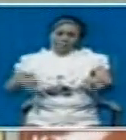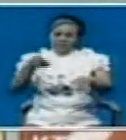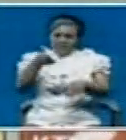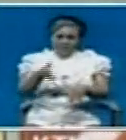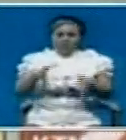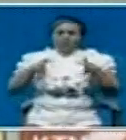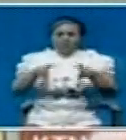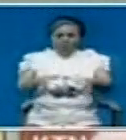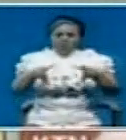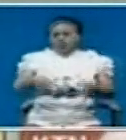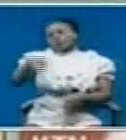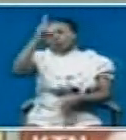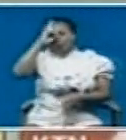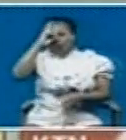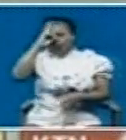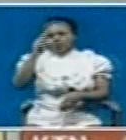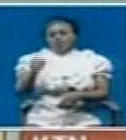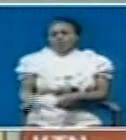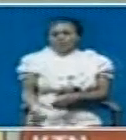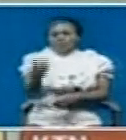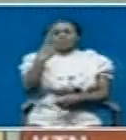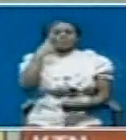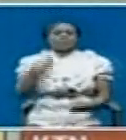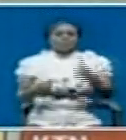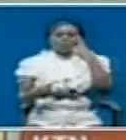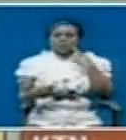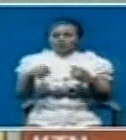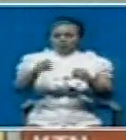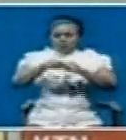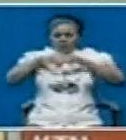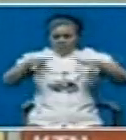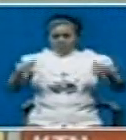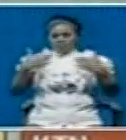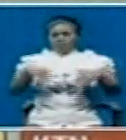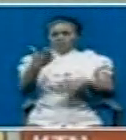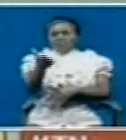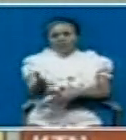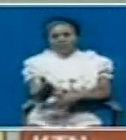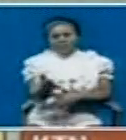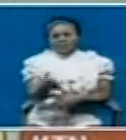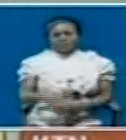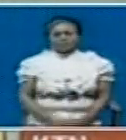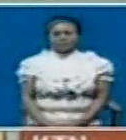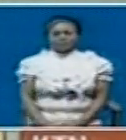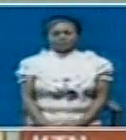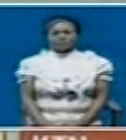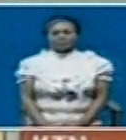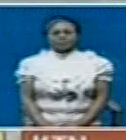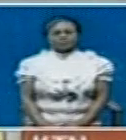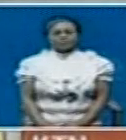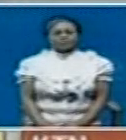ambalo lililazimisha polisi kutumia vitoa machozi kuwatawanya. Nicholas Wambua anaarifu.